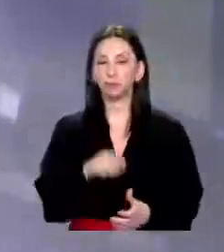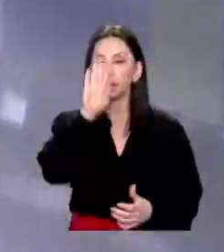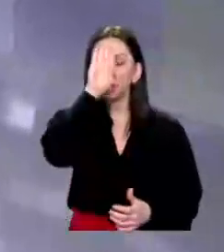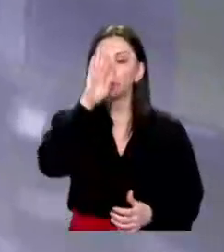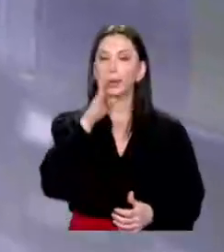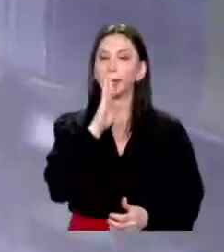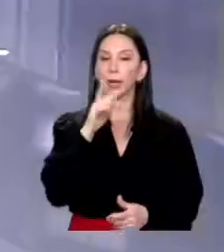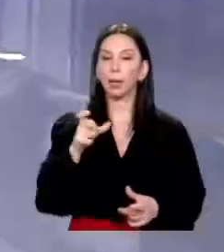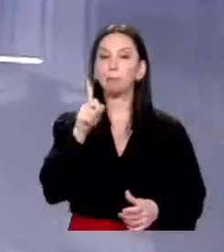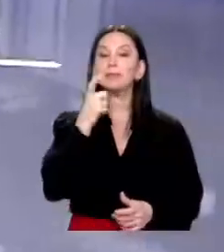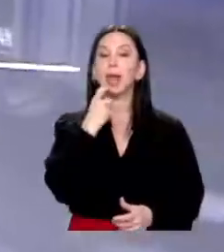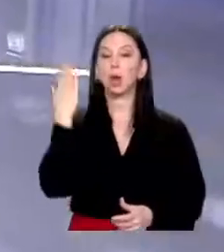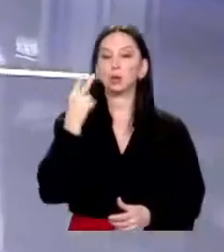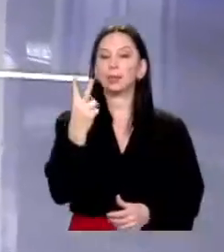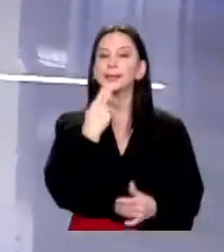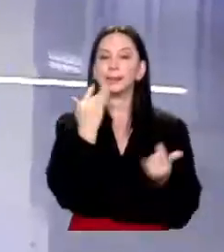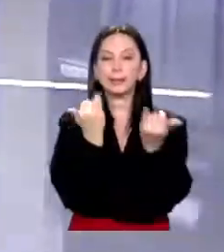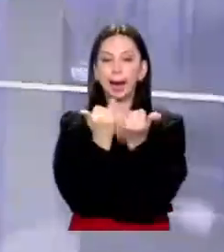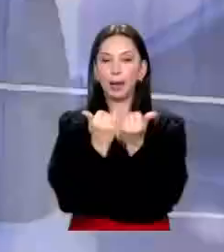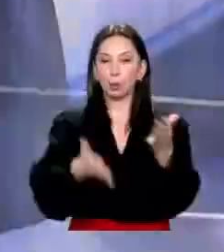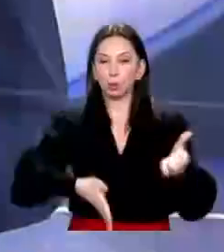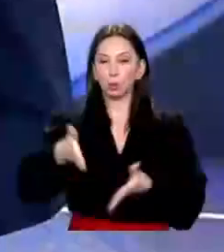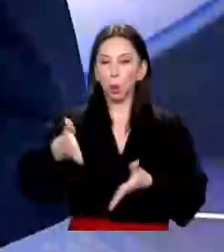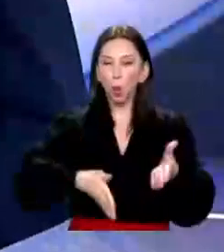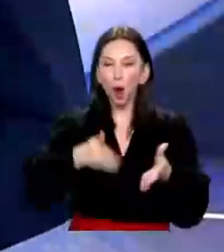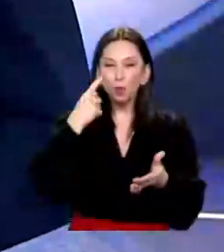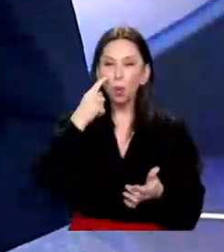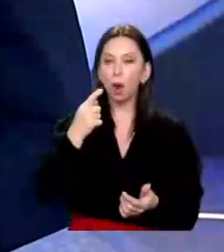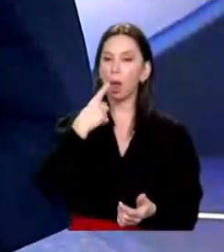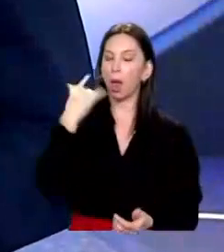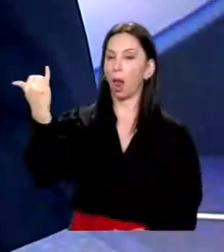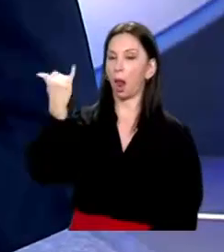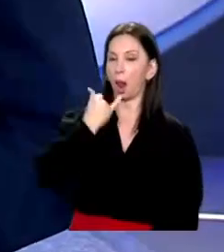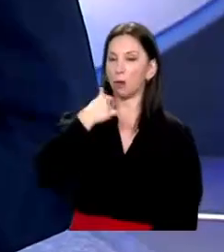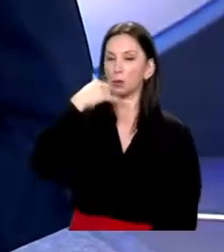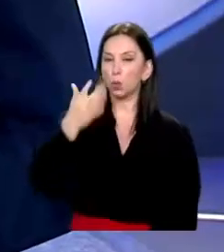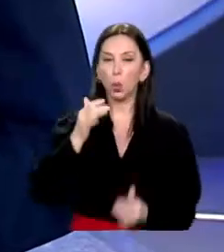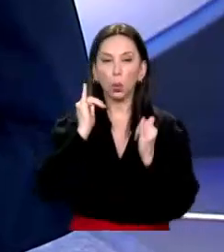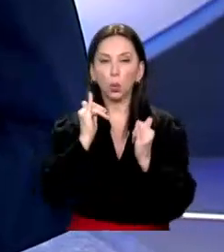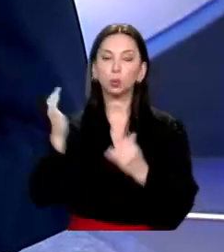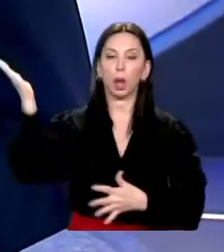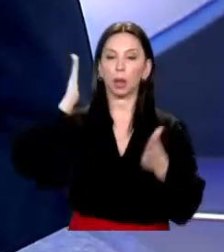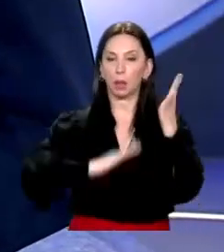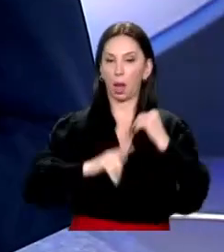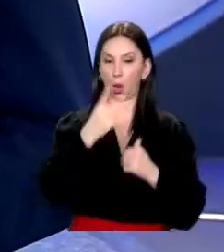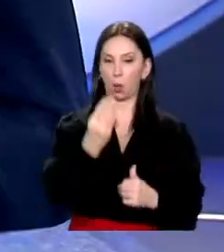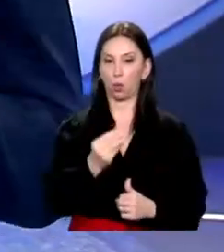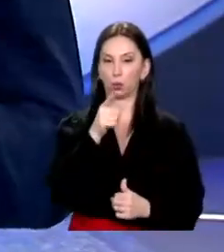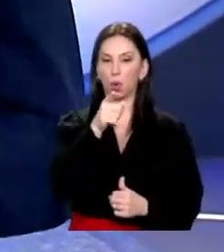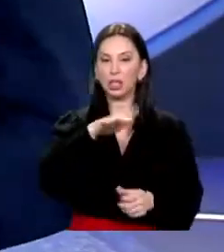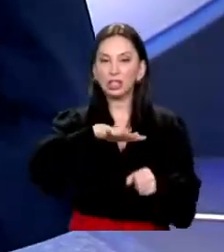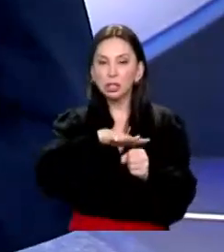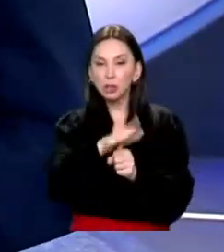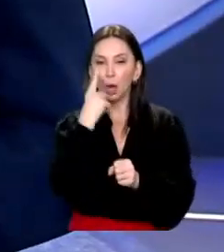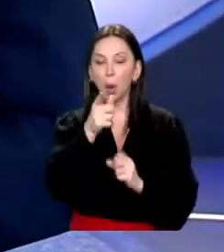İstanbul Kağıthane'de bir yıl önce iki kız kardeş sokakta önce sözlü tacize uğramış, ardından da feci şekilde darp edilmişti. O